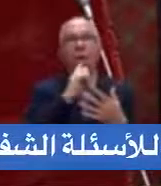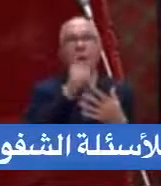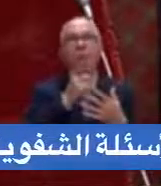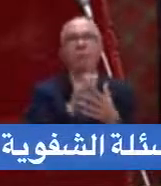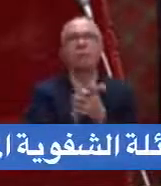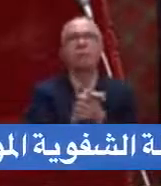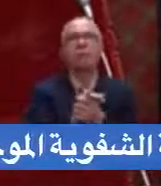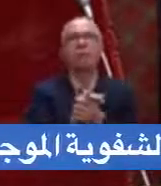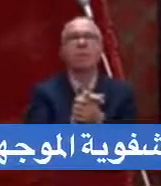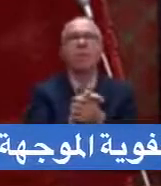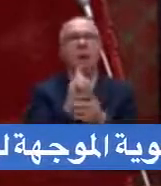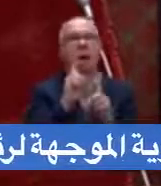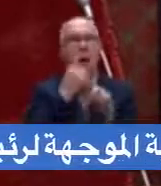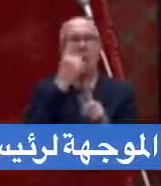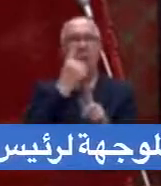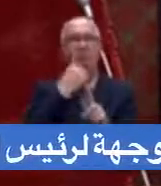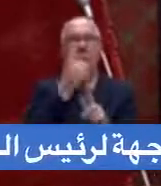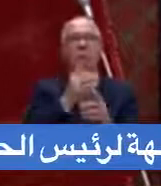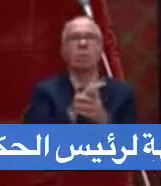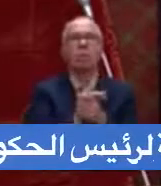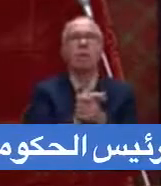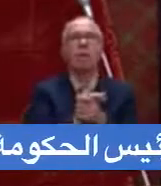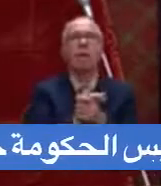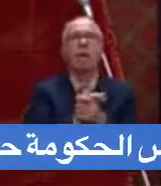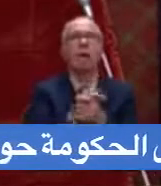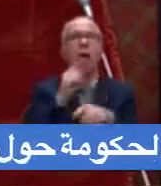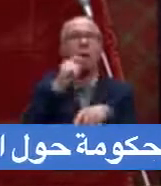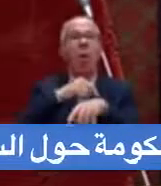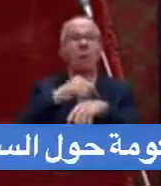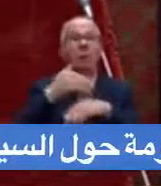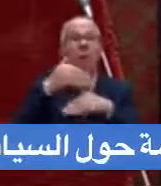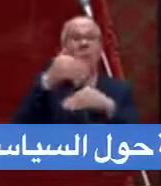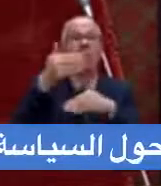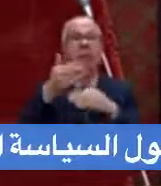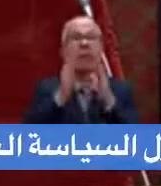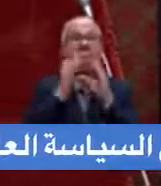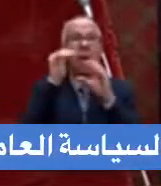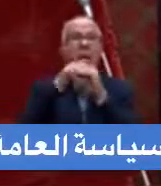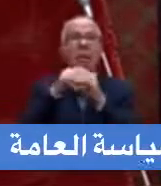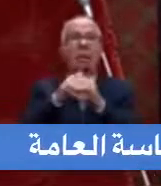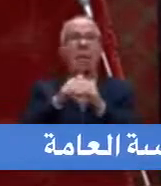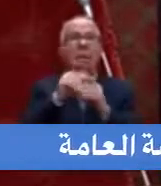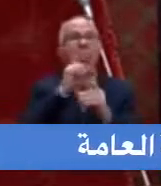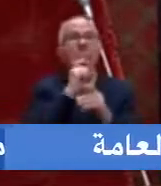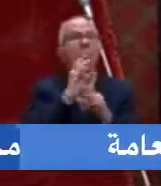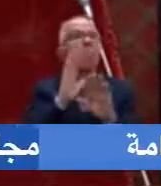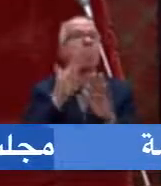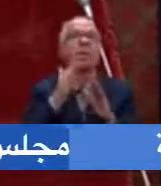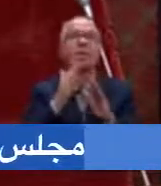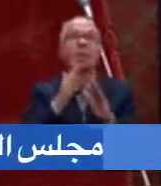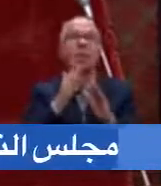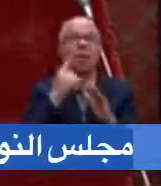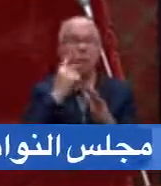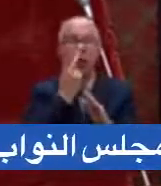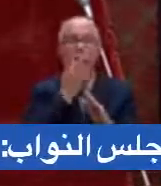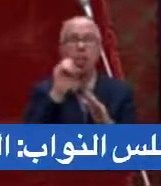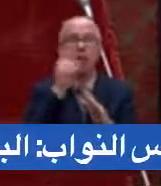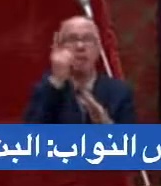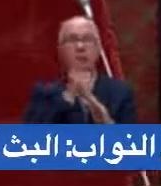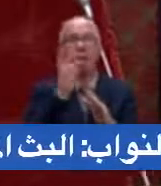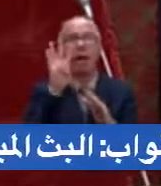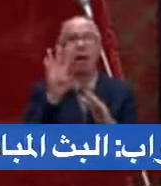اريد ان اقول اولا فيما يخص تمديد حاله الطوارئ الى حد الساعه حتى نقربوا النهايه، عاد يبان لنا تمديد من